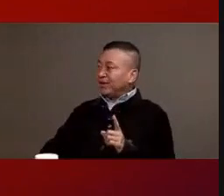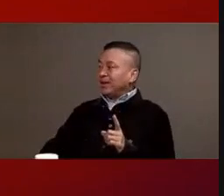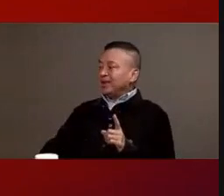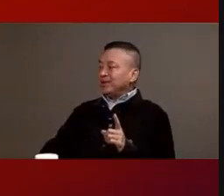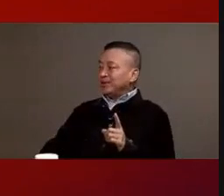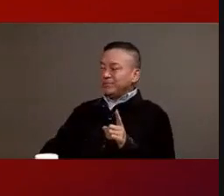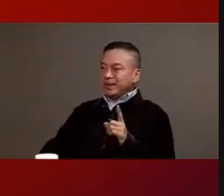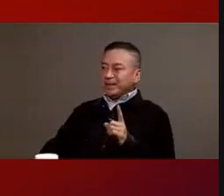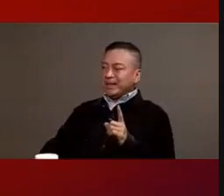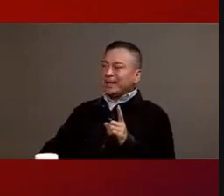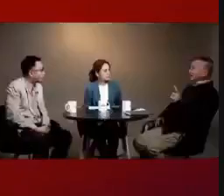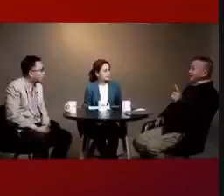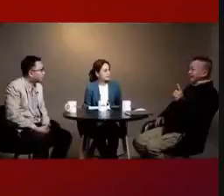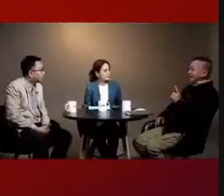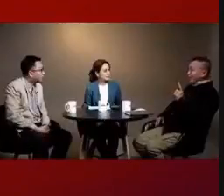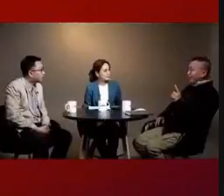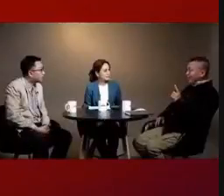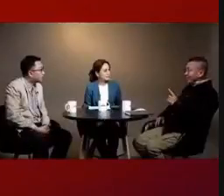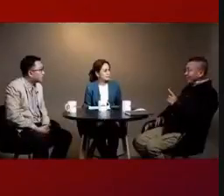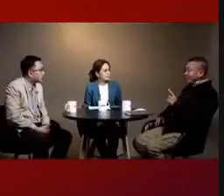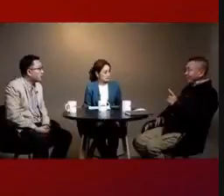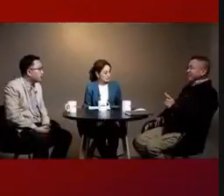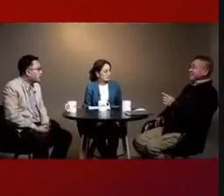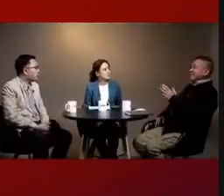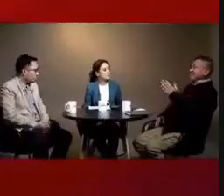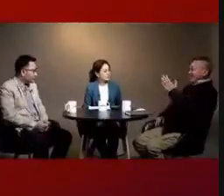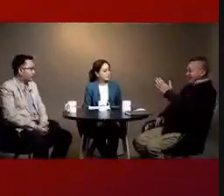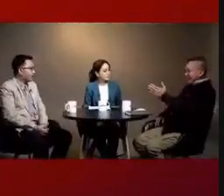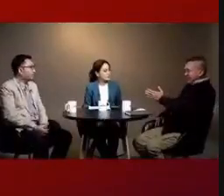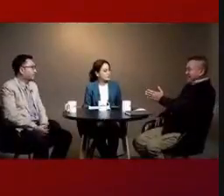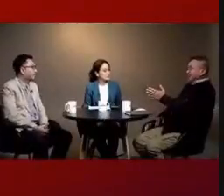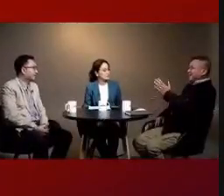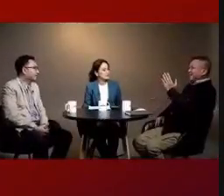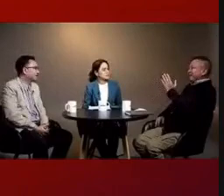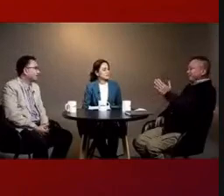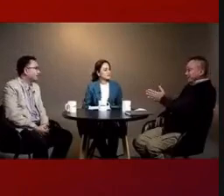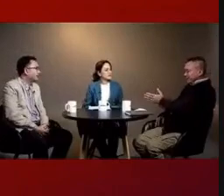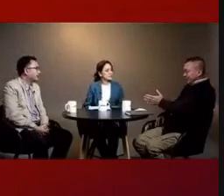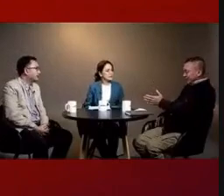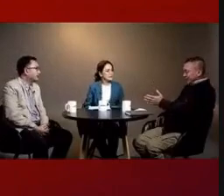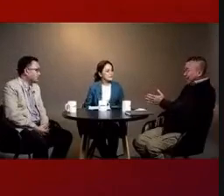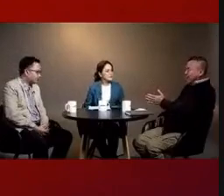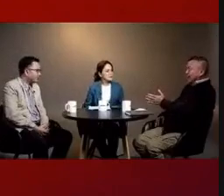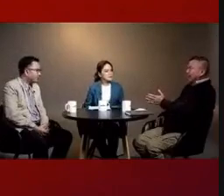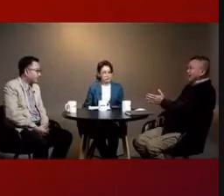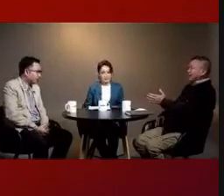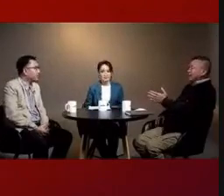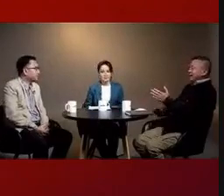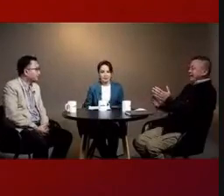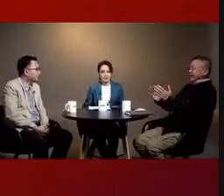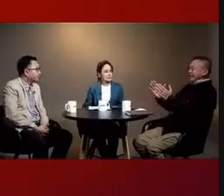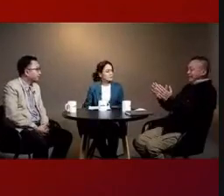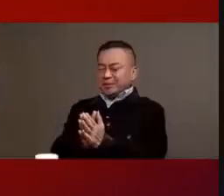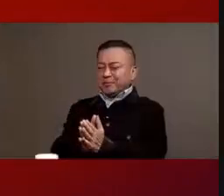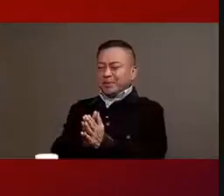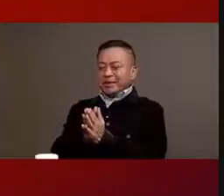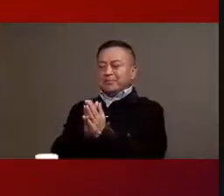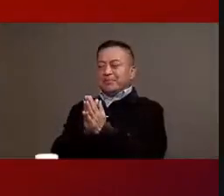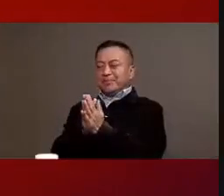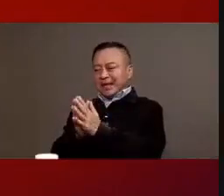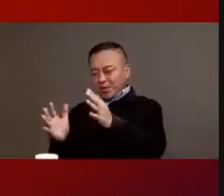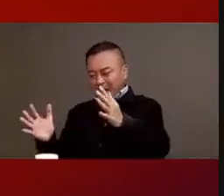โรงเรียนในร้อยเนี่ยอยู่ที่เมืองพินอูลวิน เมเมียวครับ ครับเมเมียวนะครับอยู่ที่มันเดเล ครับ ซึ่